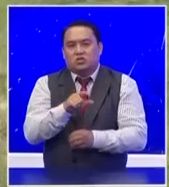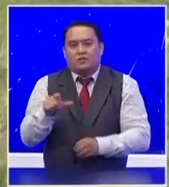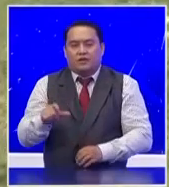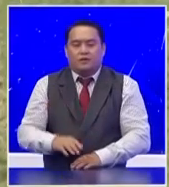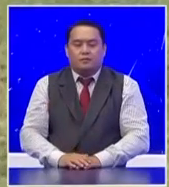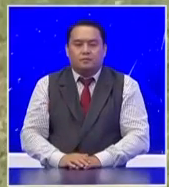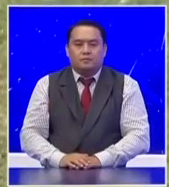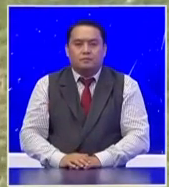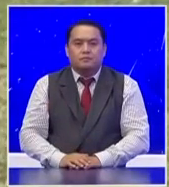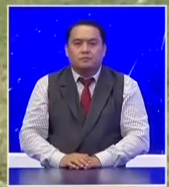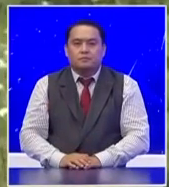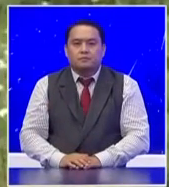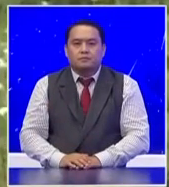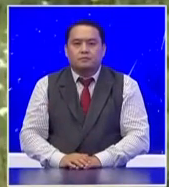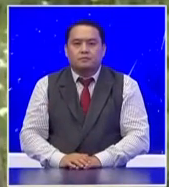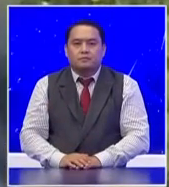тысяч зрителей.